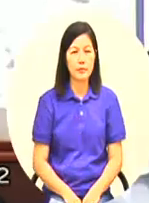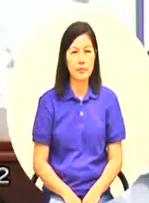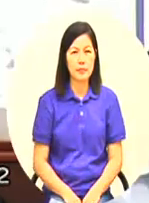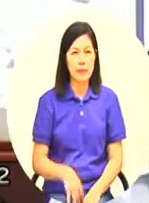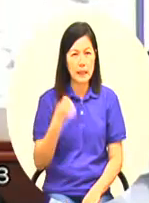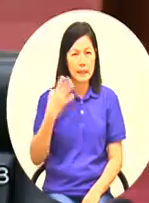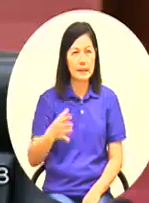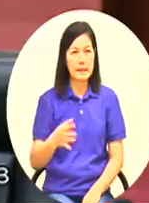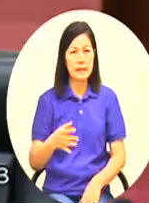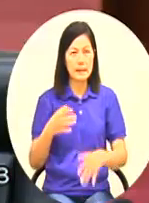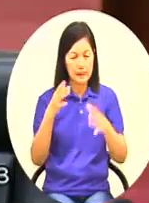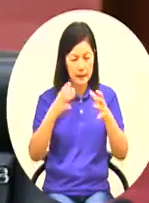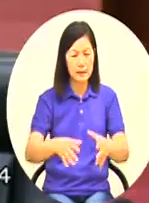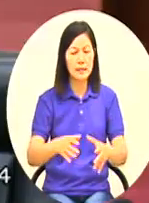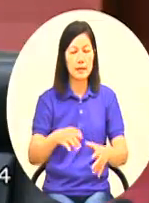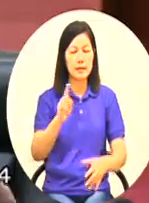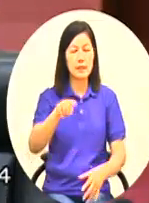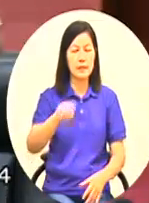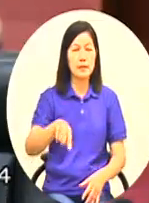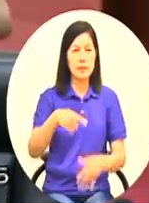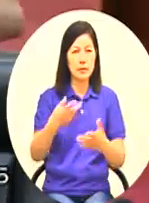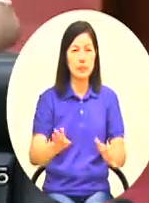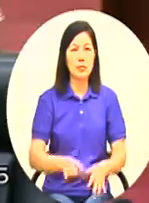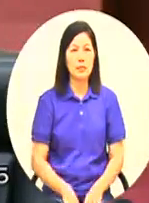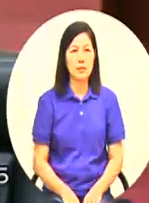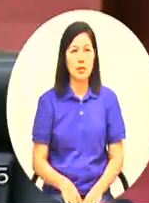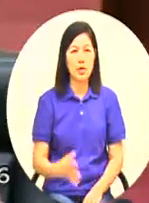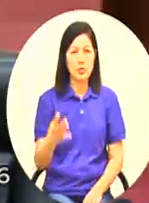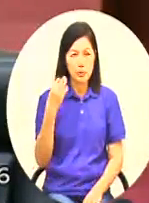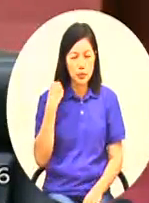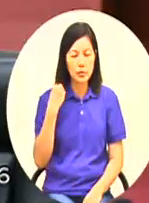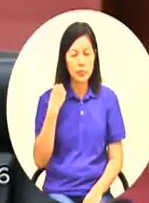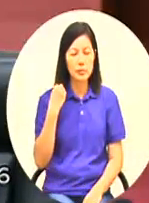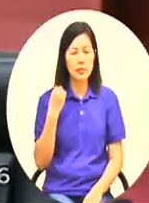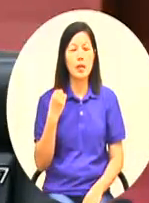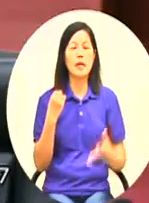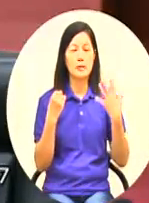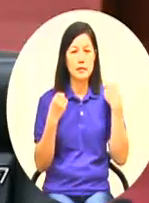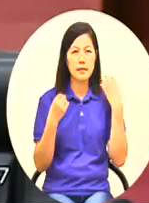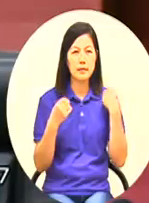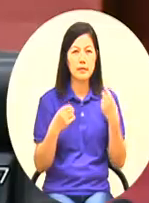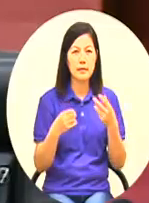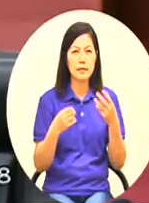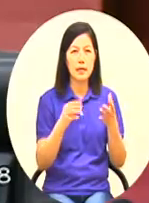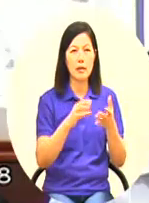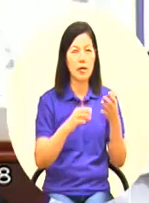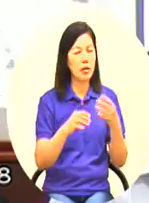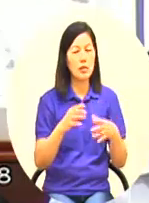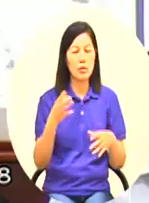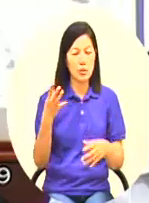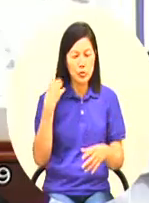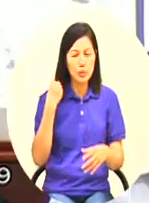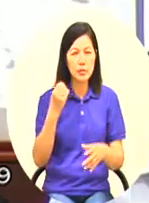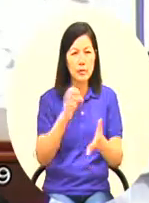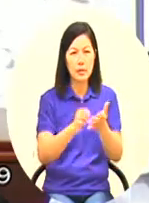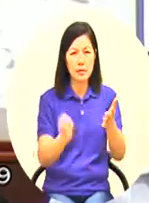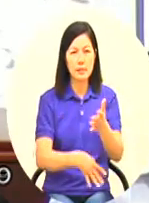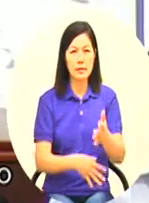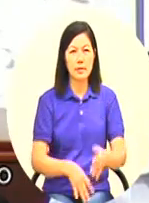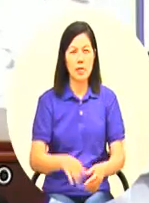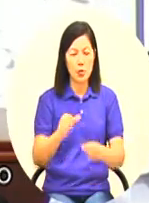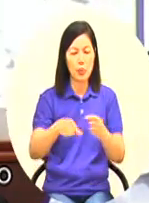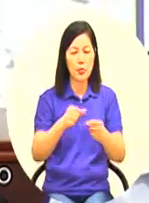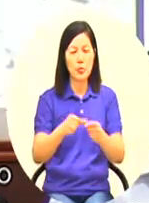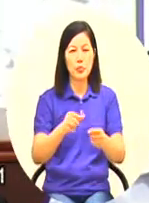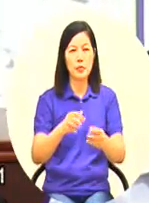新增1100基左右就对了，啊，旧的就是那继续维护就对了， 嘿，旧无旧的就是甲汰换掉， 哦，汰换掉， 为五年以上的旧的汰